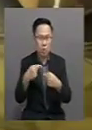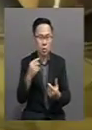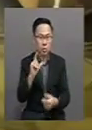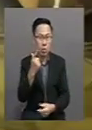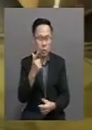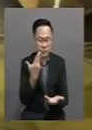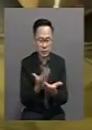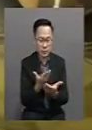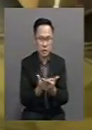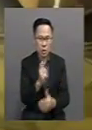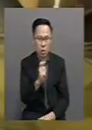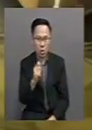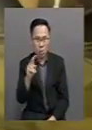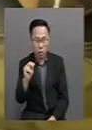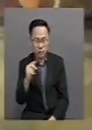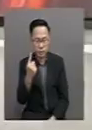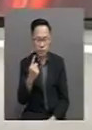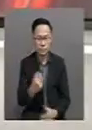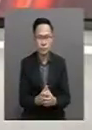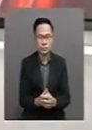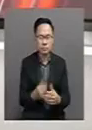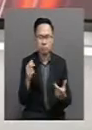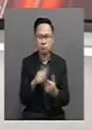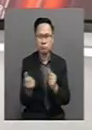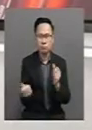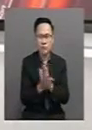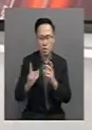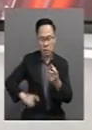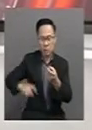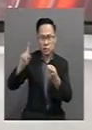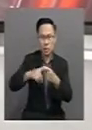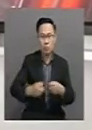ต้องบอกว่านาทีนี้ทุกคนก็มีความเป็นห่วงไม่ว่าจะเป็นเรื่องของระเบิดที่รัสเซียนะคะแล้